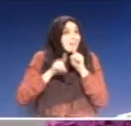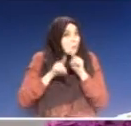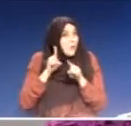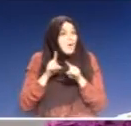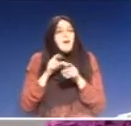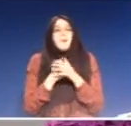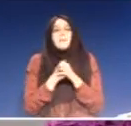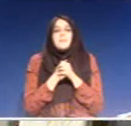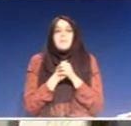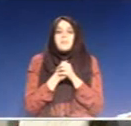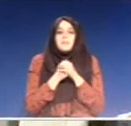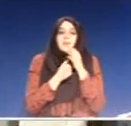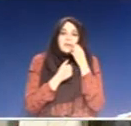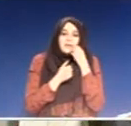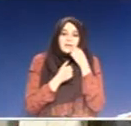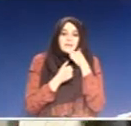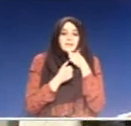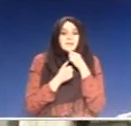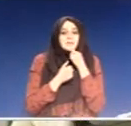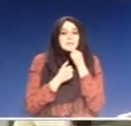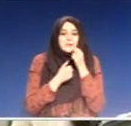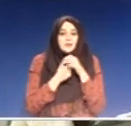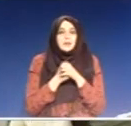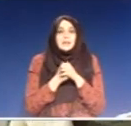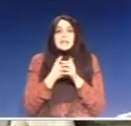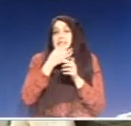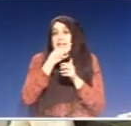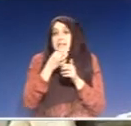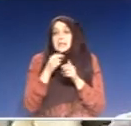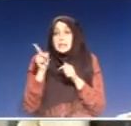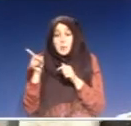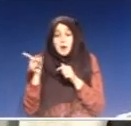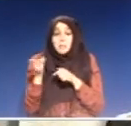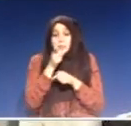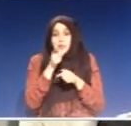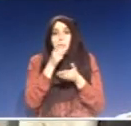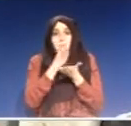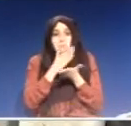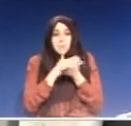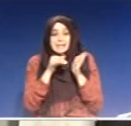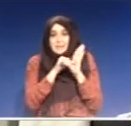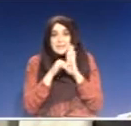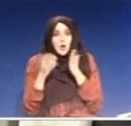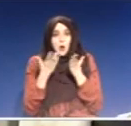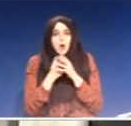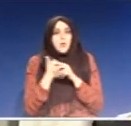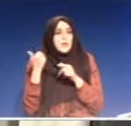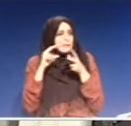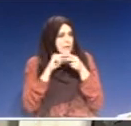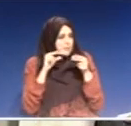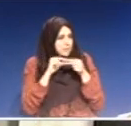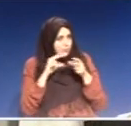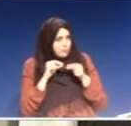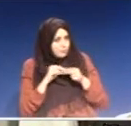للتجاره الى غير ذلك. مشاريع سكن نعم. فوق اراضي نعم. ثم دقق يعني قال هل هناك مثلا كهرباء الى